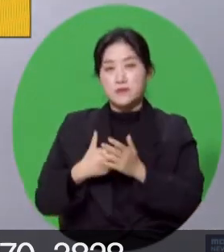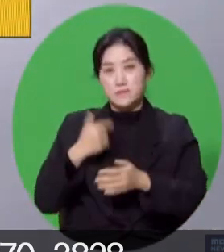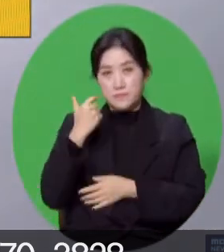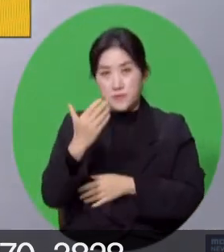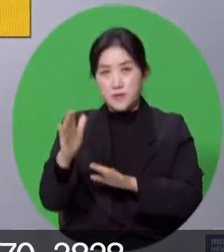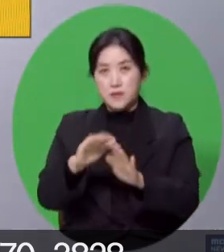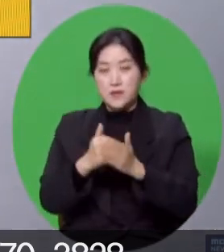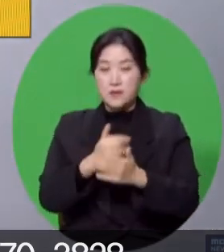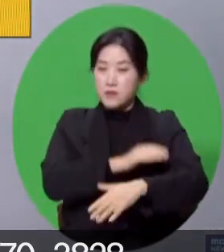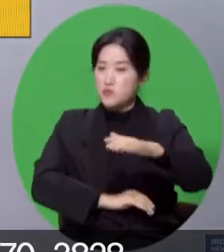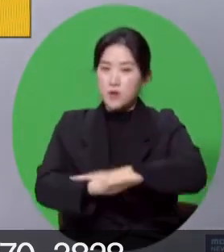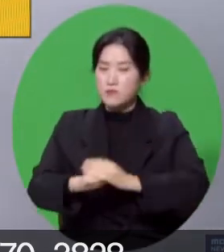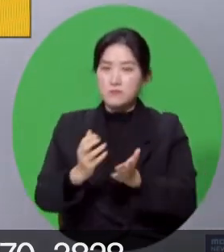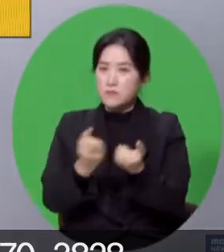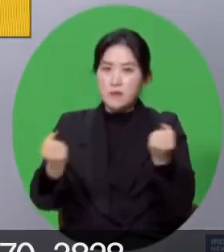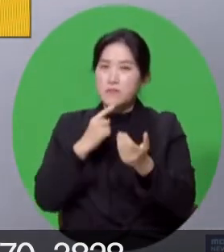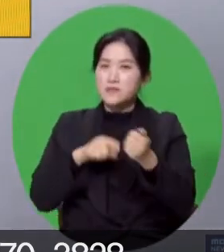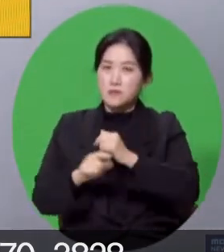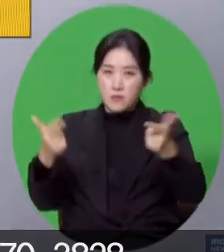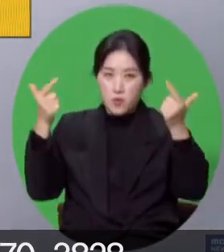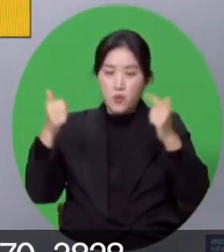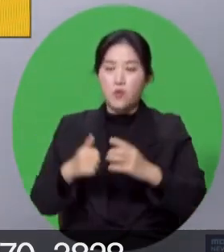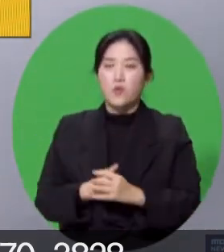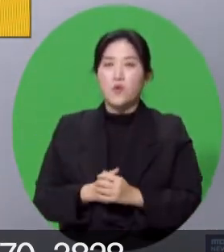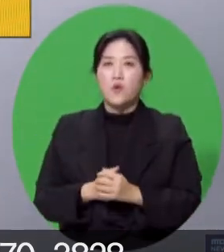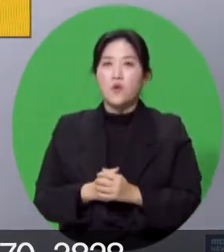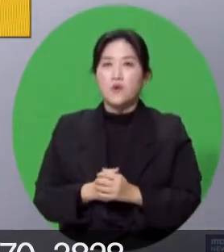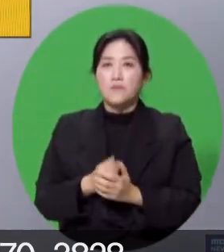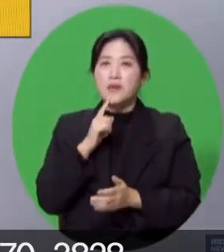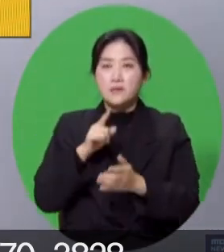제가 무슨 좌파 우파 이야기 한 게 아니고요.